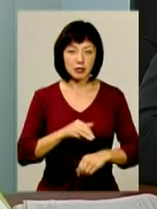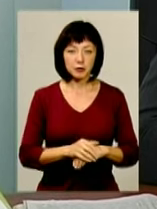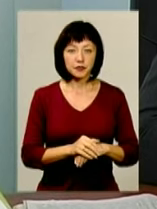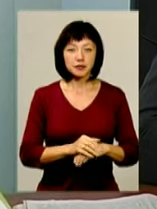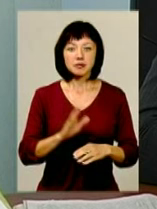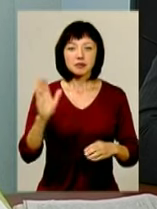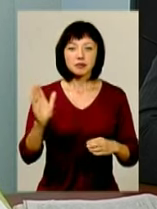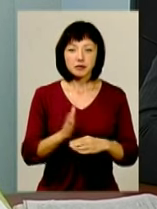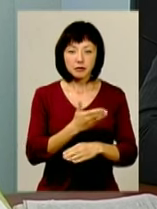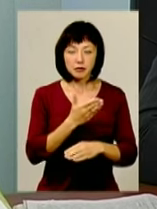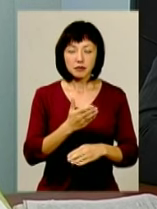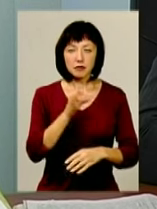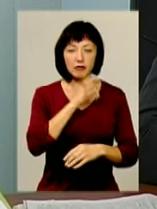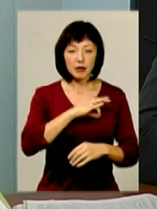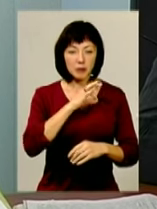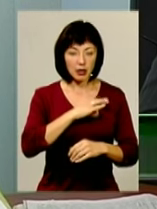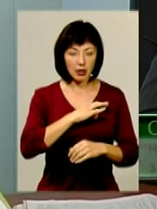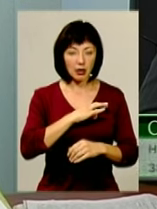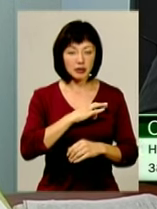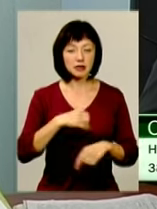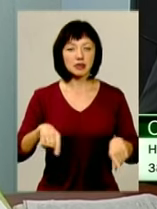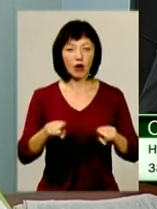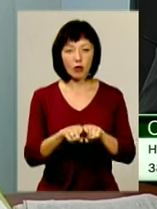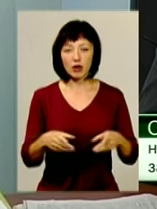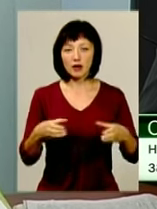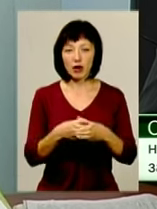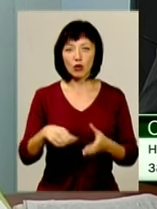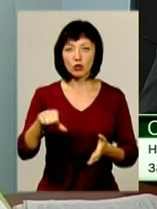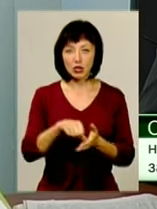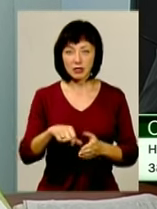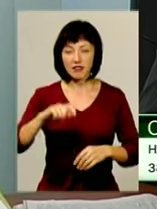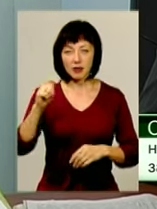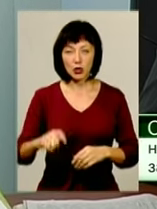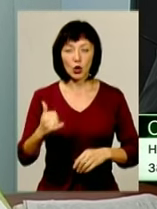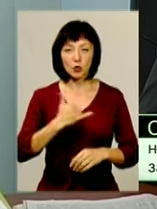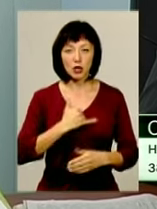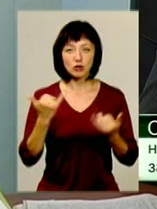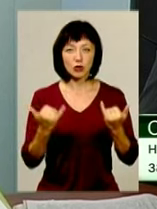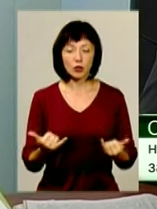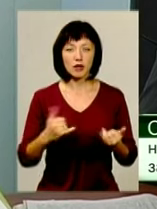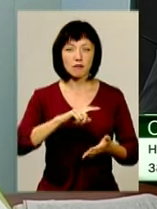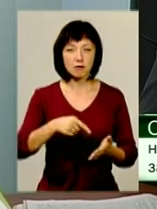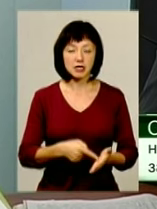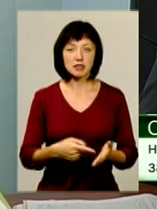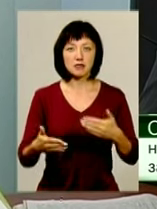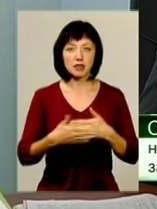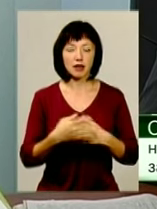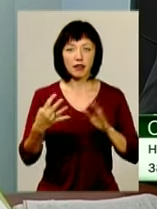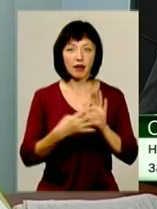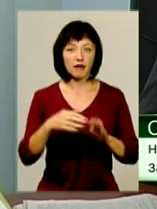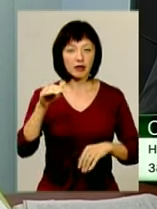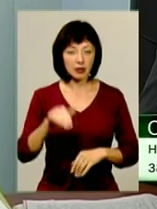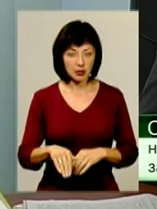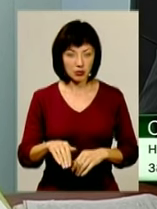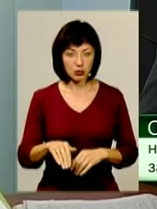Знімається пільги з такої категорії, як учасники війни, нас сьогодні в місті близько до 9